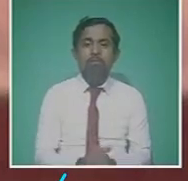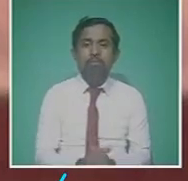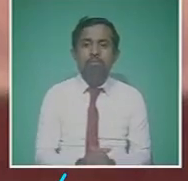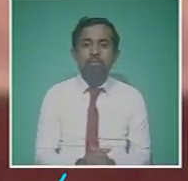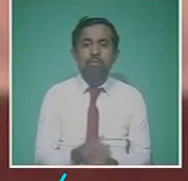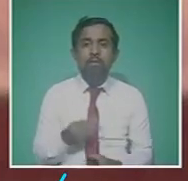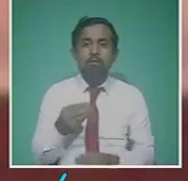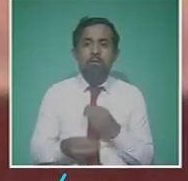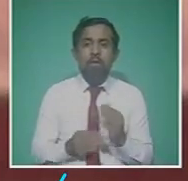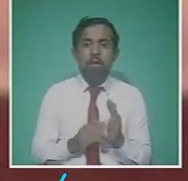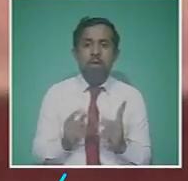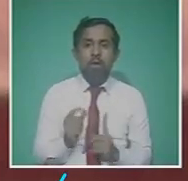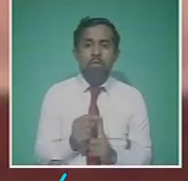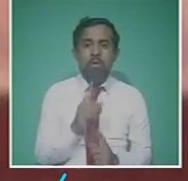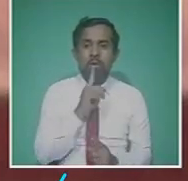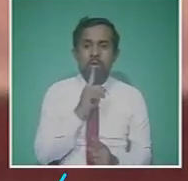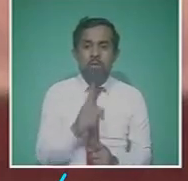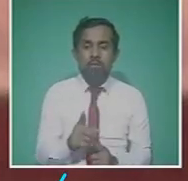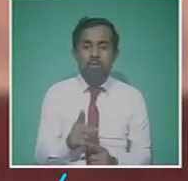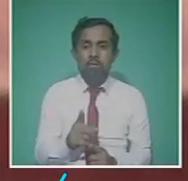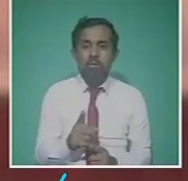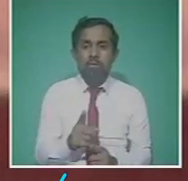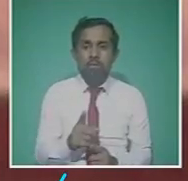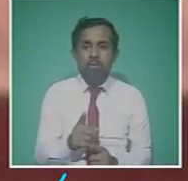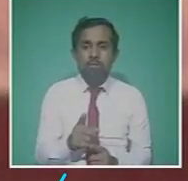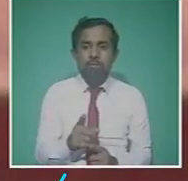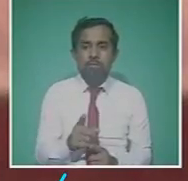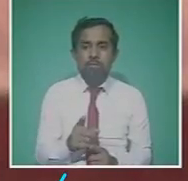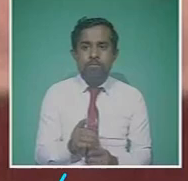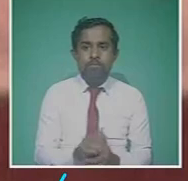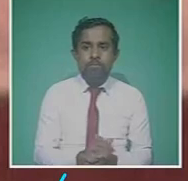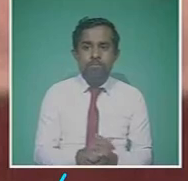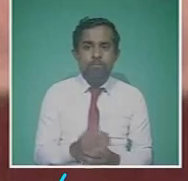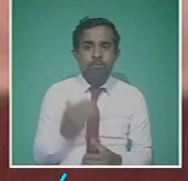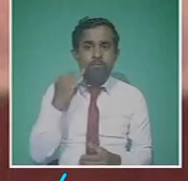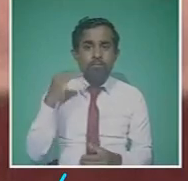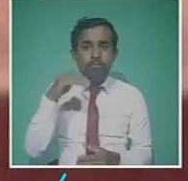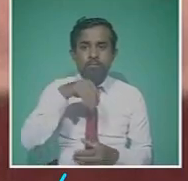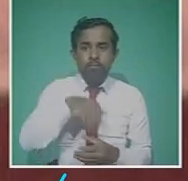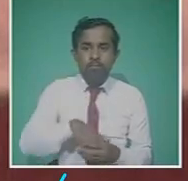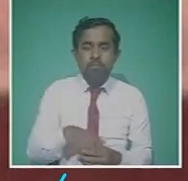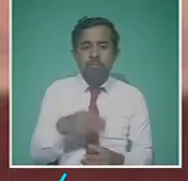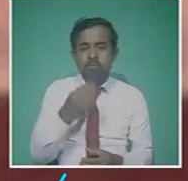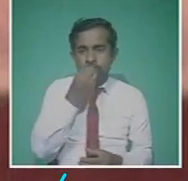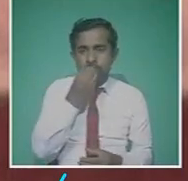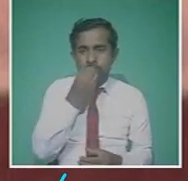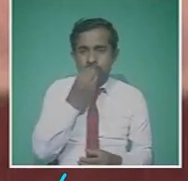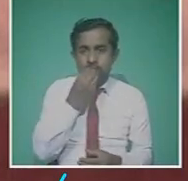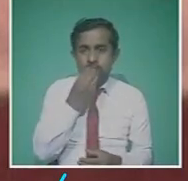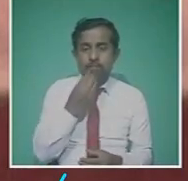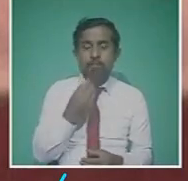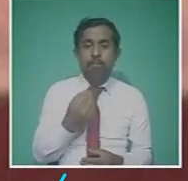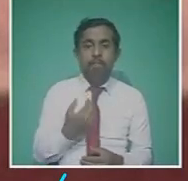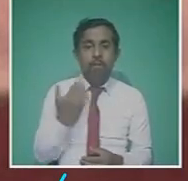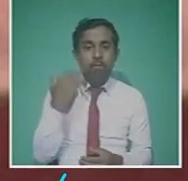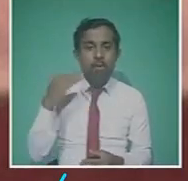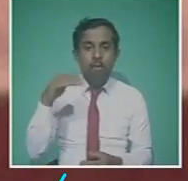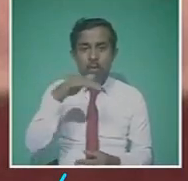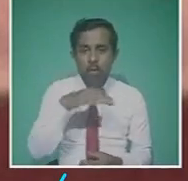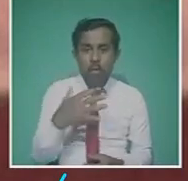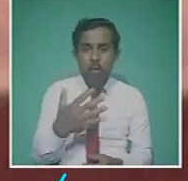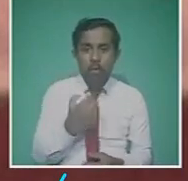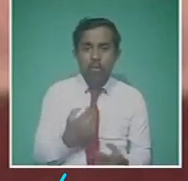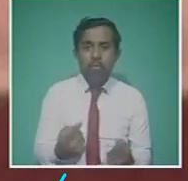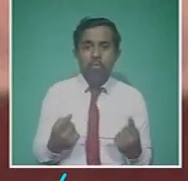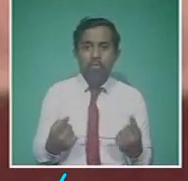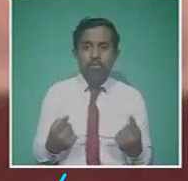හිතන්නේ වෙළඳ ඇමතිතුමා කිව්වා අද මේ ජනතාව තුල තියෙන ආහාර එහෙමත් නැත්නම් ජනතාවට ඒ